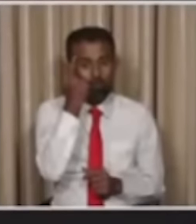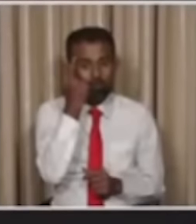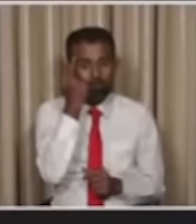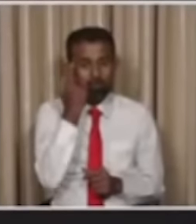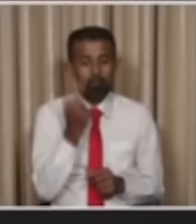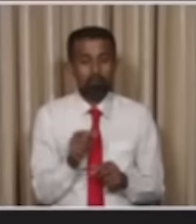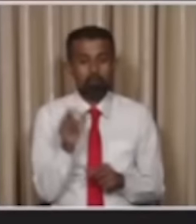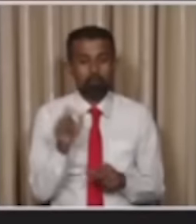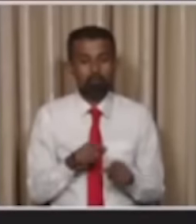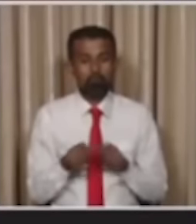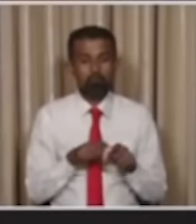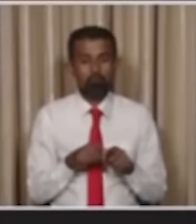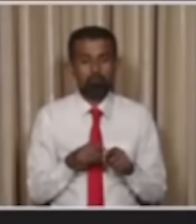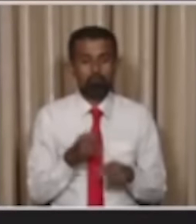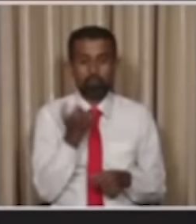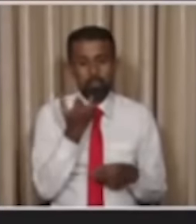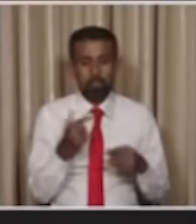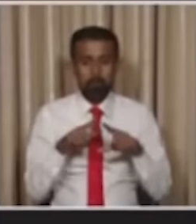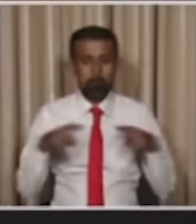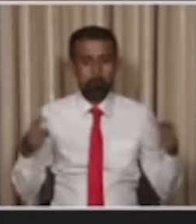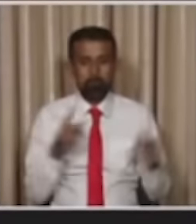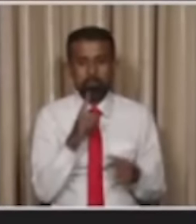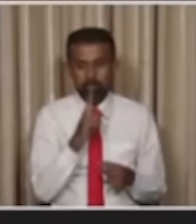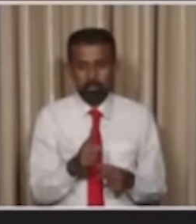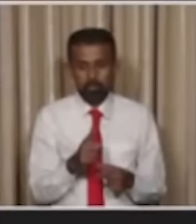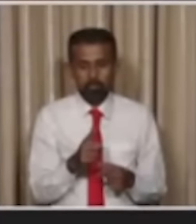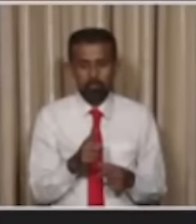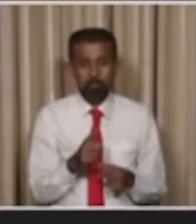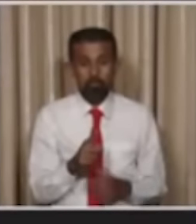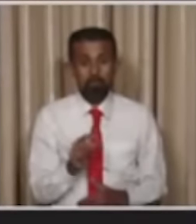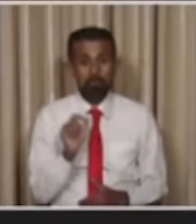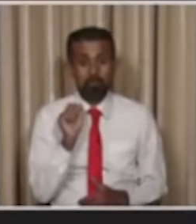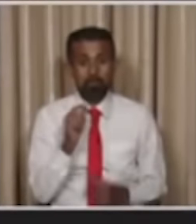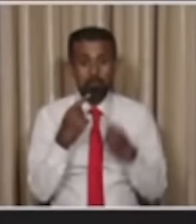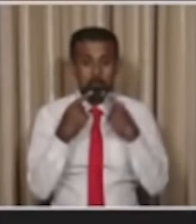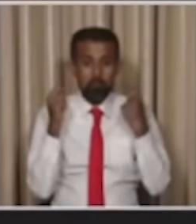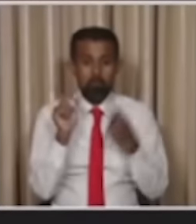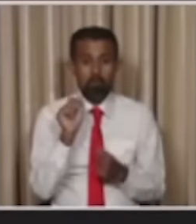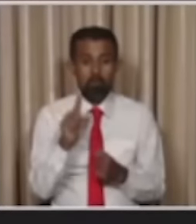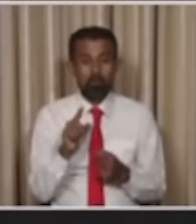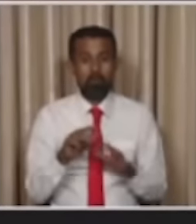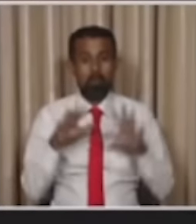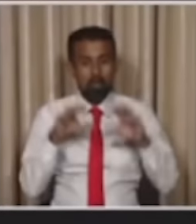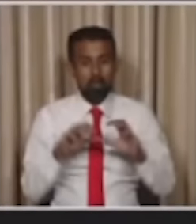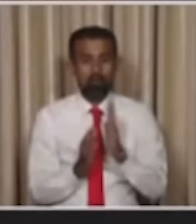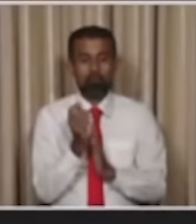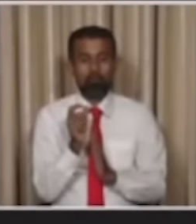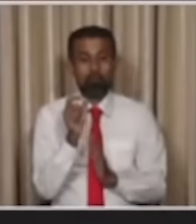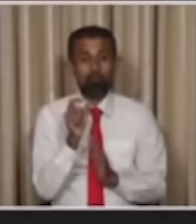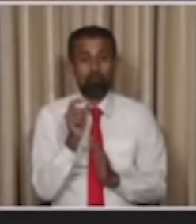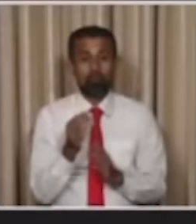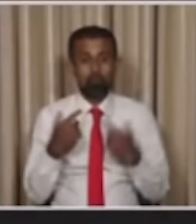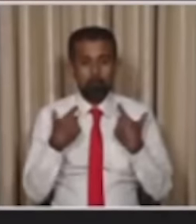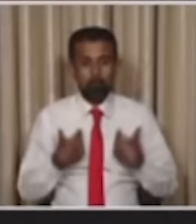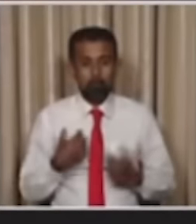විදිහටත්, සරල භාෂාවෙන් කියනවා නම් ඒ කීර්තියේ අයිතිකාරයා විදිහටත් මහින්ද රාජපක්ෂ